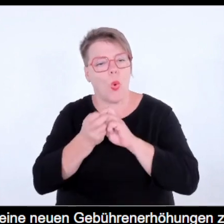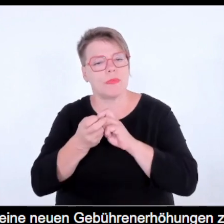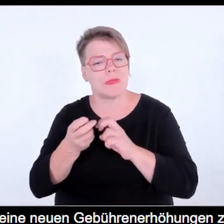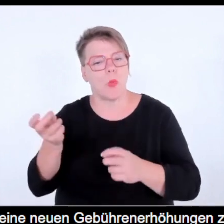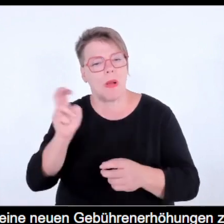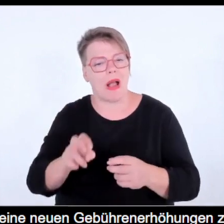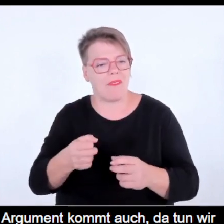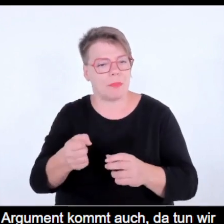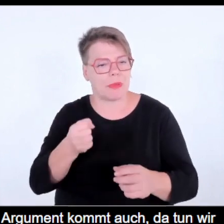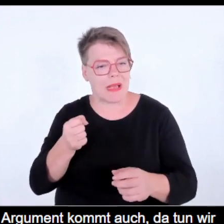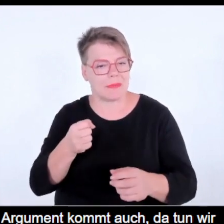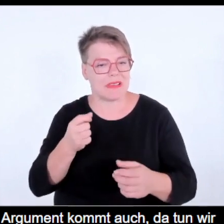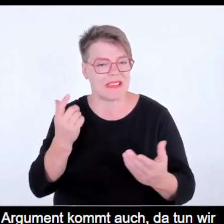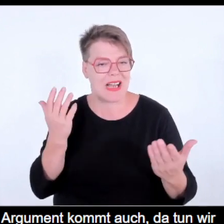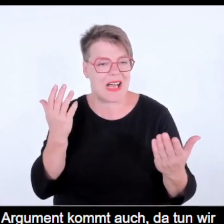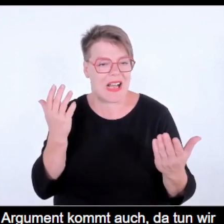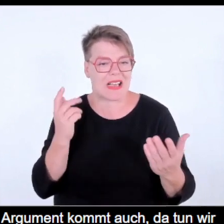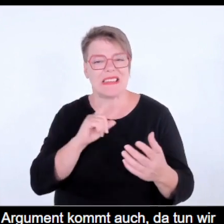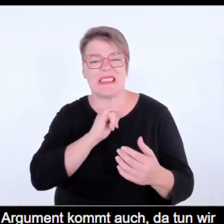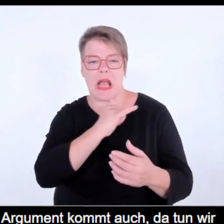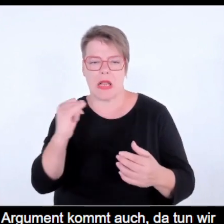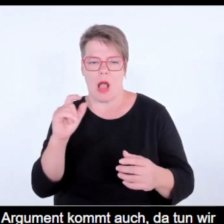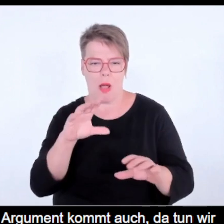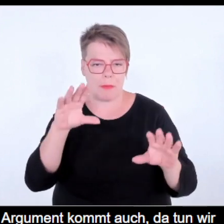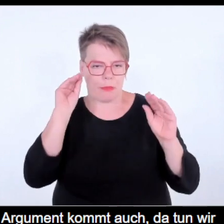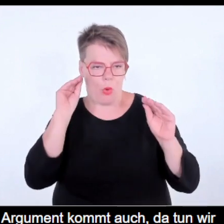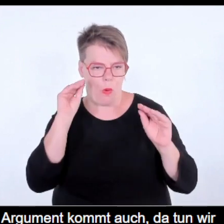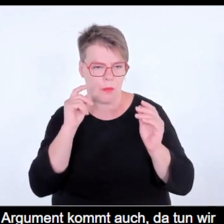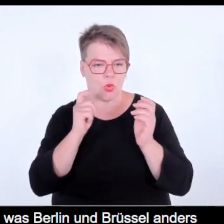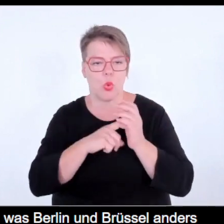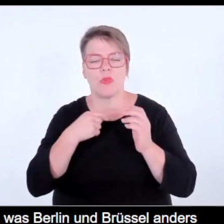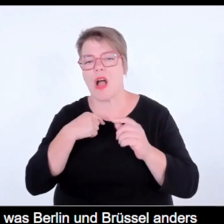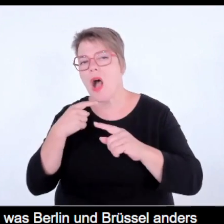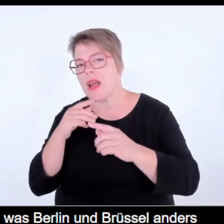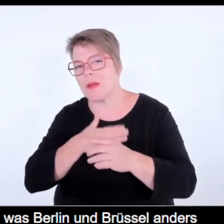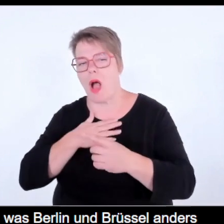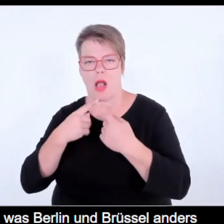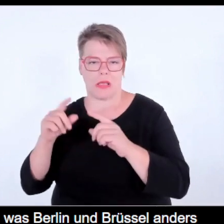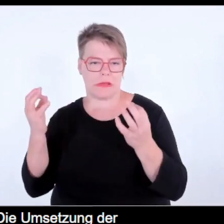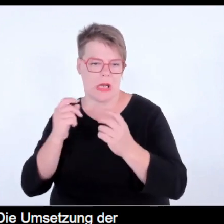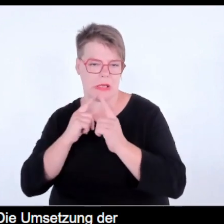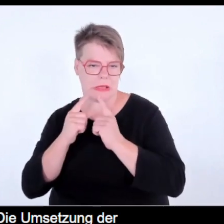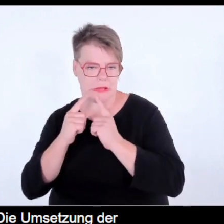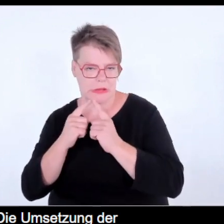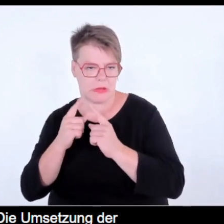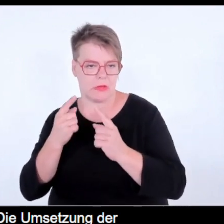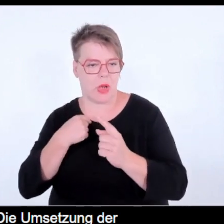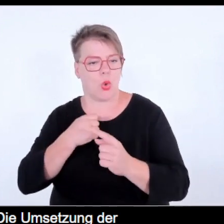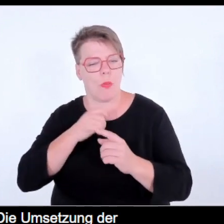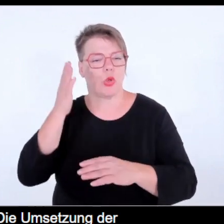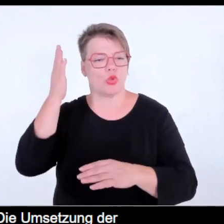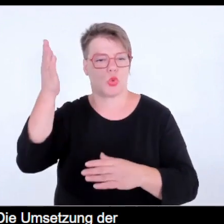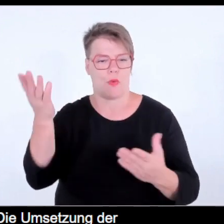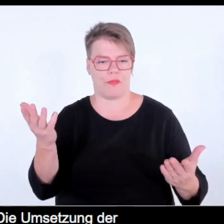Unternehmensgründungen angekündigt, wenn ich mich richtig erinnere. Ich habe vor ein paar Wochen mal nachgefragt, was da draus geworden ist. Und da wurde mir gesagt, für